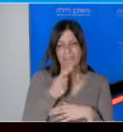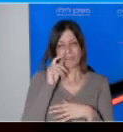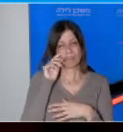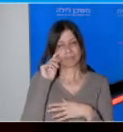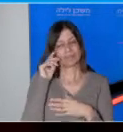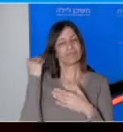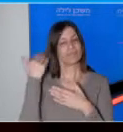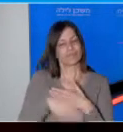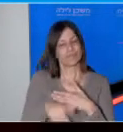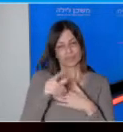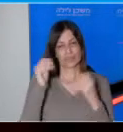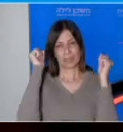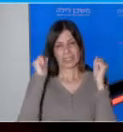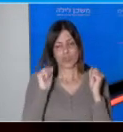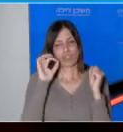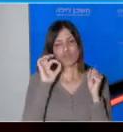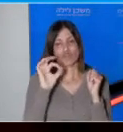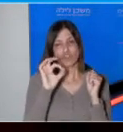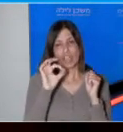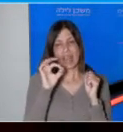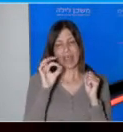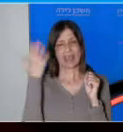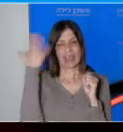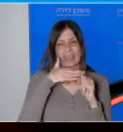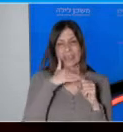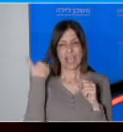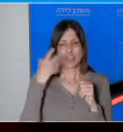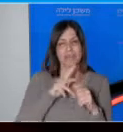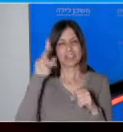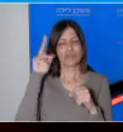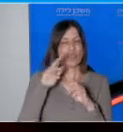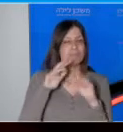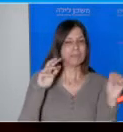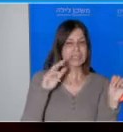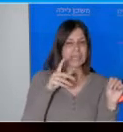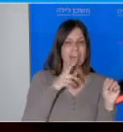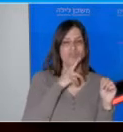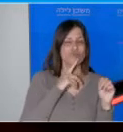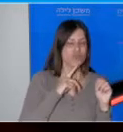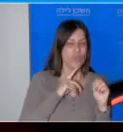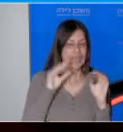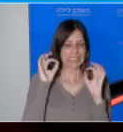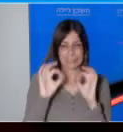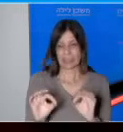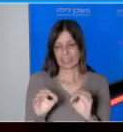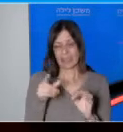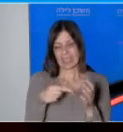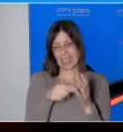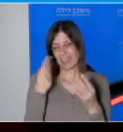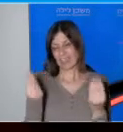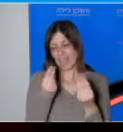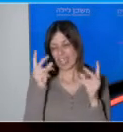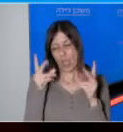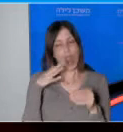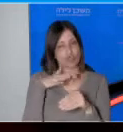את ההתבססות הזאת של דאש בצפון מזרח סוריה באופן ספציפי, מכיוון שהדבר עלול